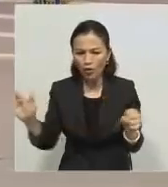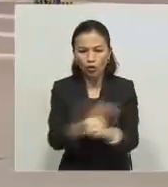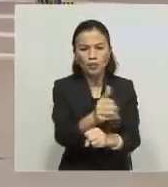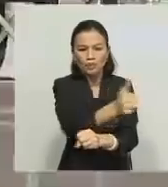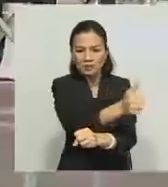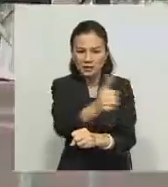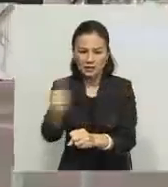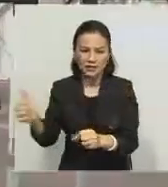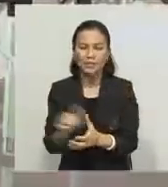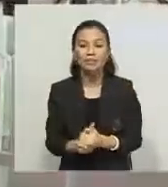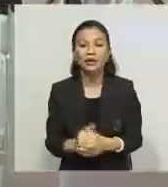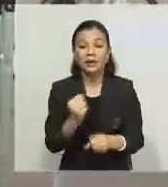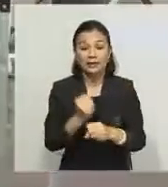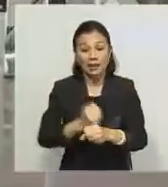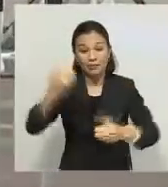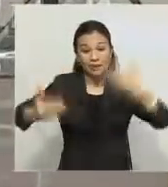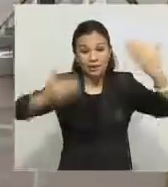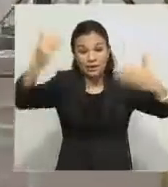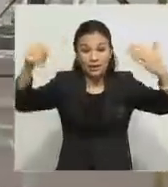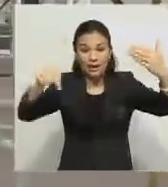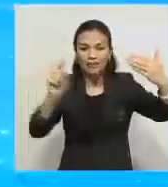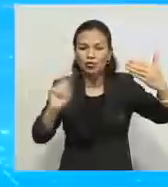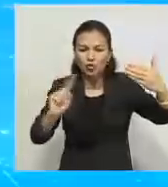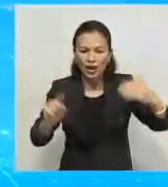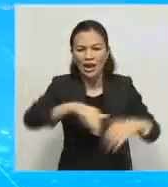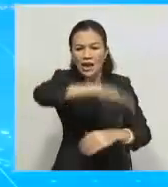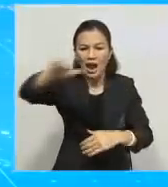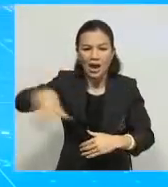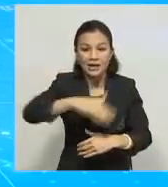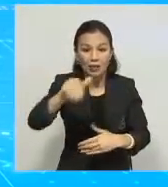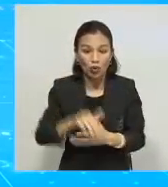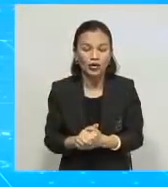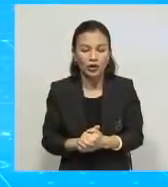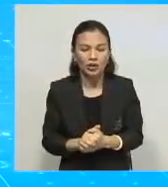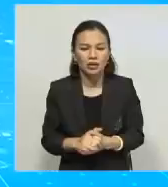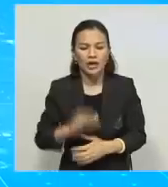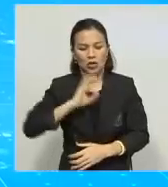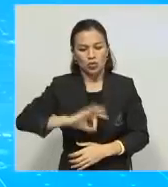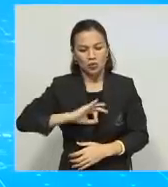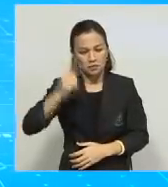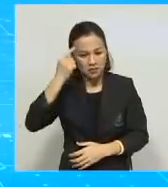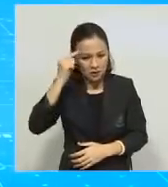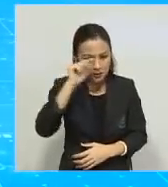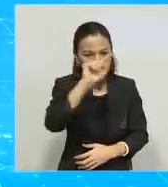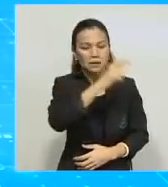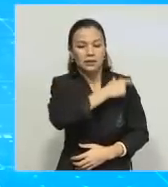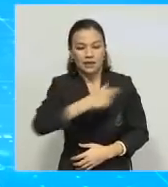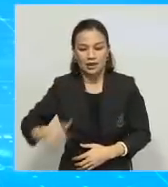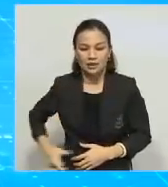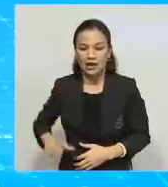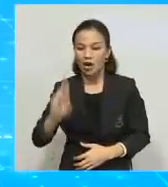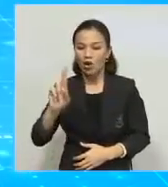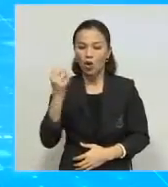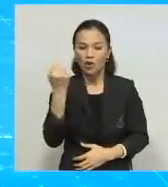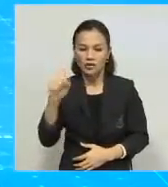ณ์ทั้งนี้ค่ะกิจกรรมหลักบนเวทีเพื่อให้ผู้ปฏิบัติงานและทีมหมูป่าอคาเดมี่ได้สำนึกในพระมหากรุณาธิคุณสมเด็จพระเจ้า